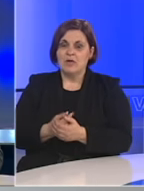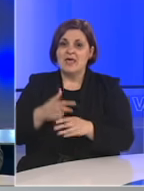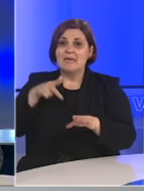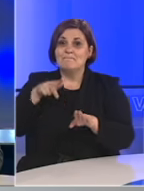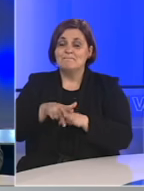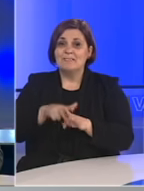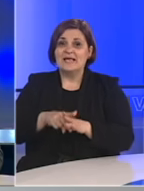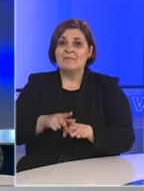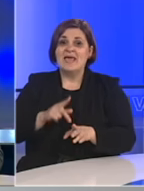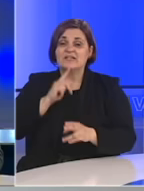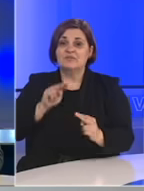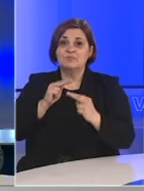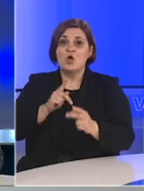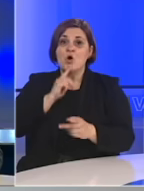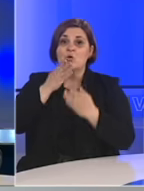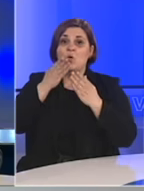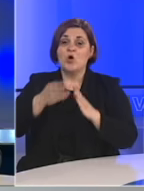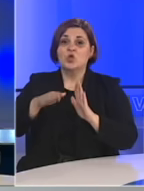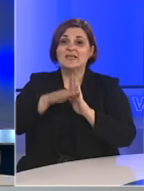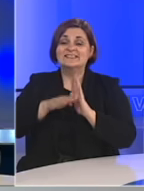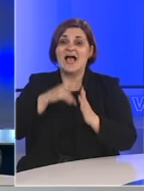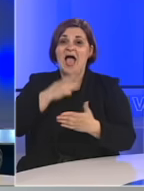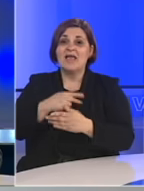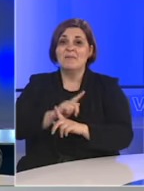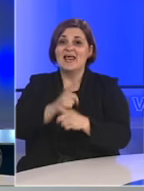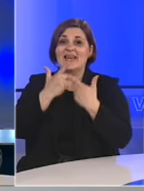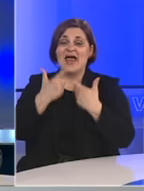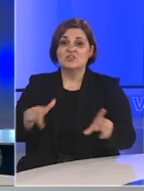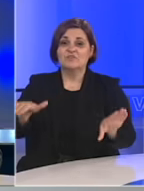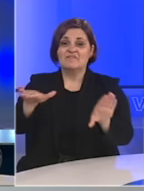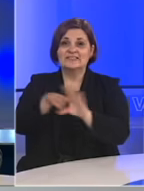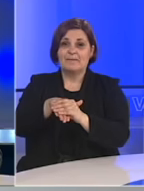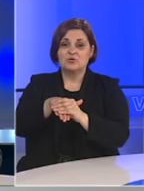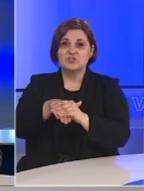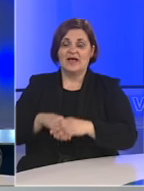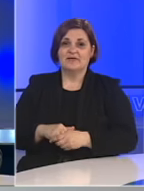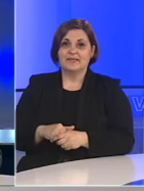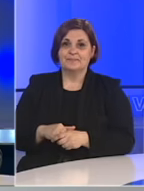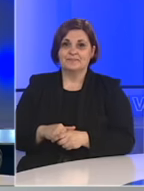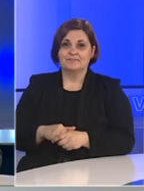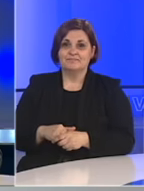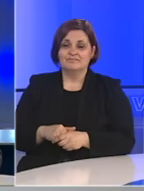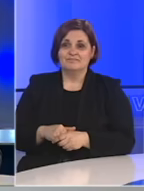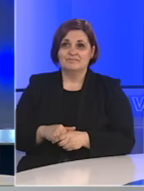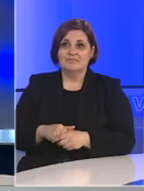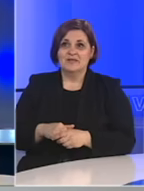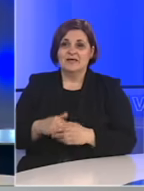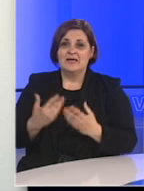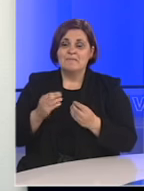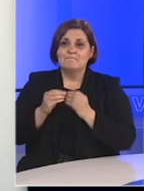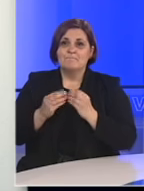prepreke na koje nailazite. Ko to zakonski i administrativno ne dozvoljava zapošljavanje? Pa problem